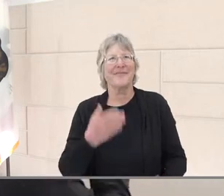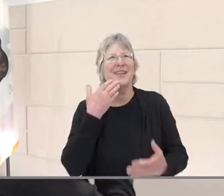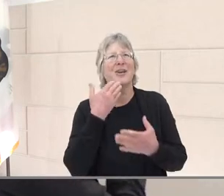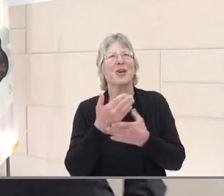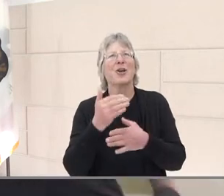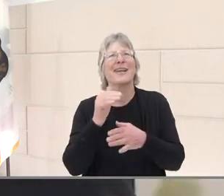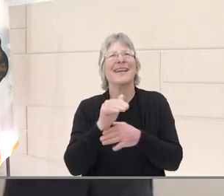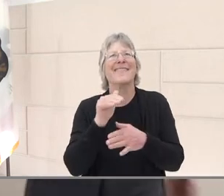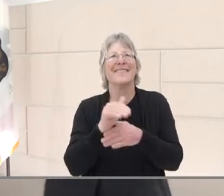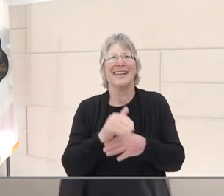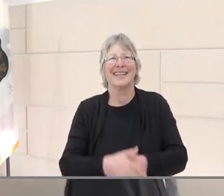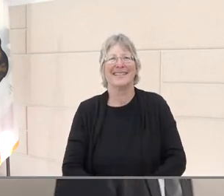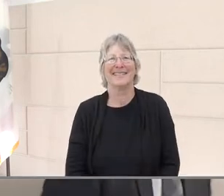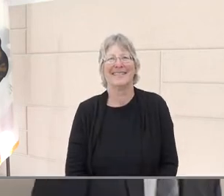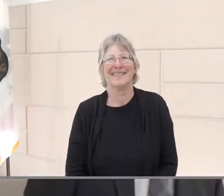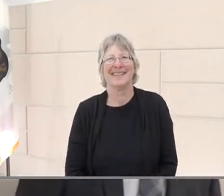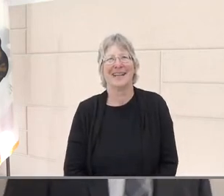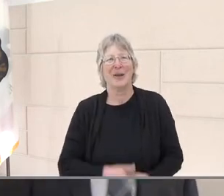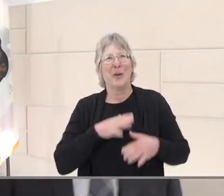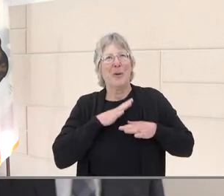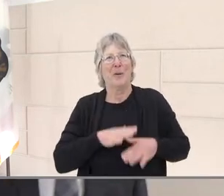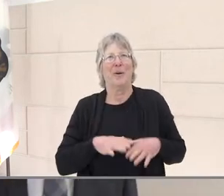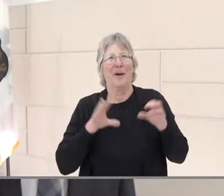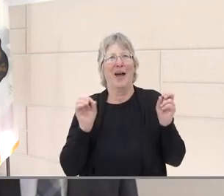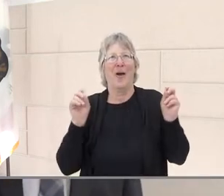សូមជម្រាបសួរ